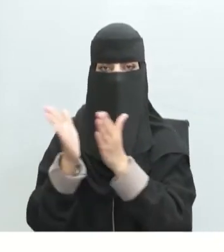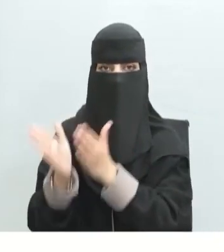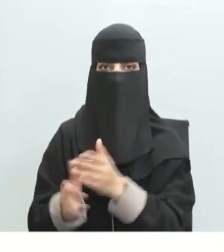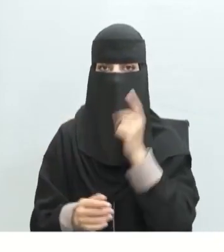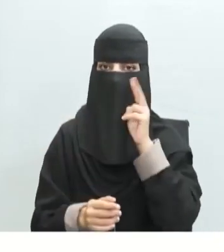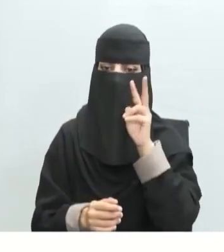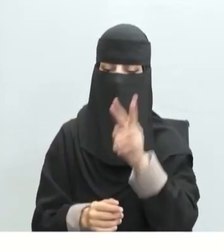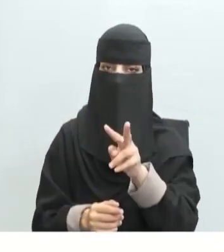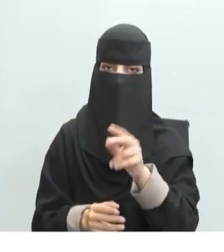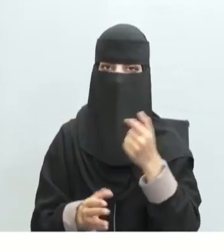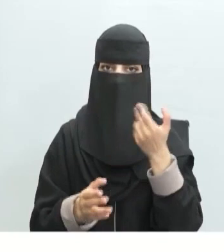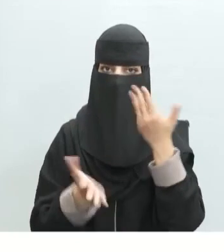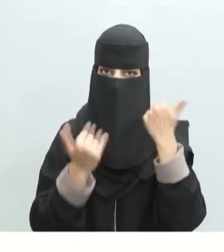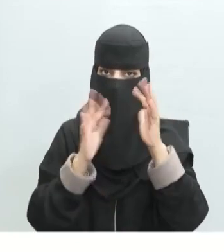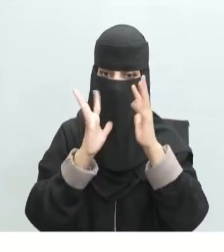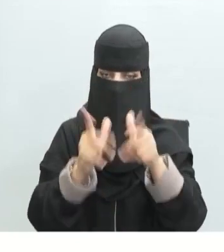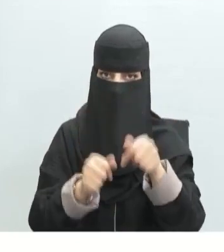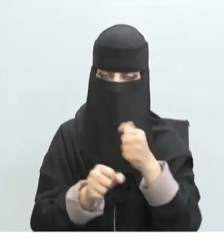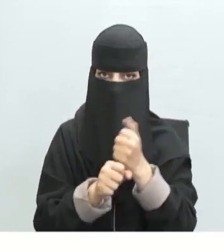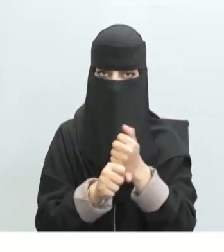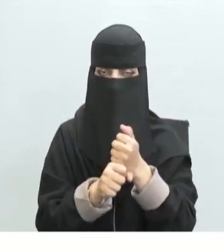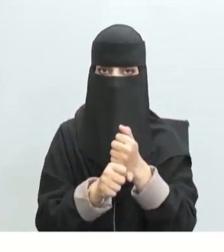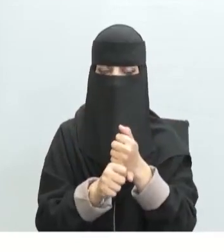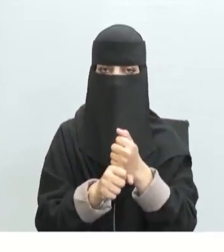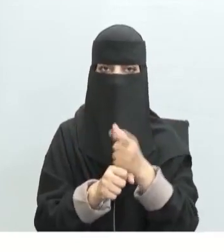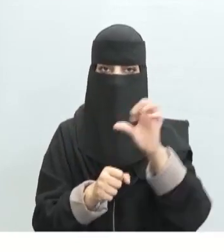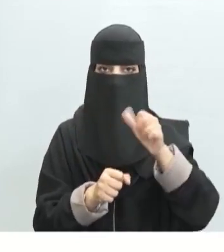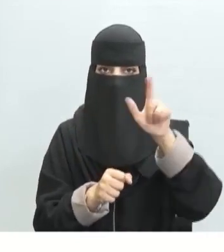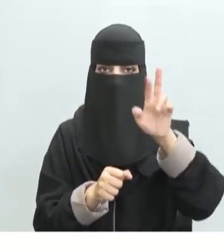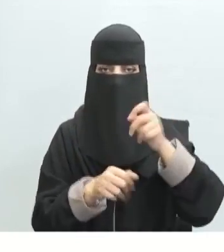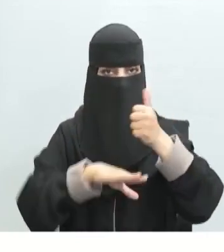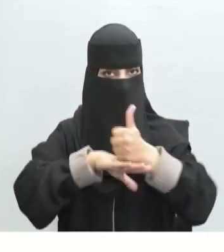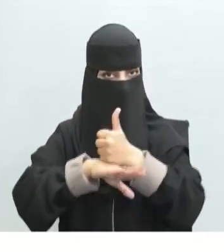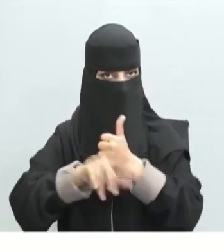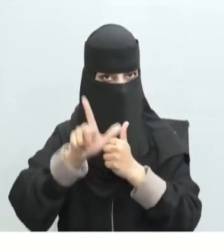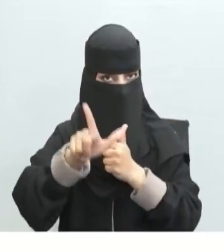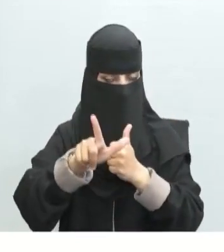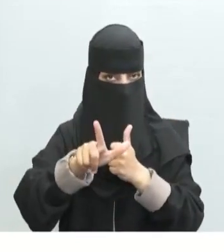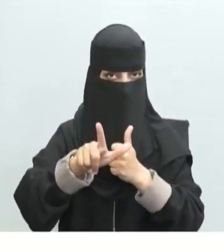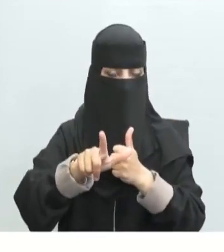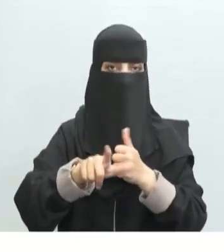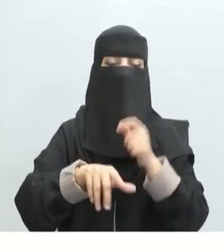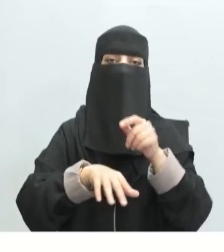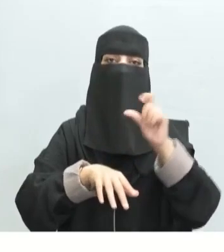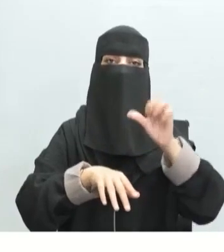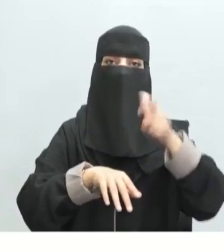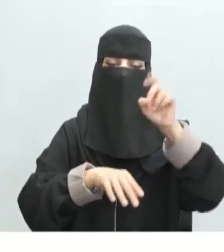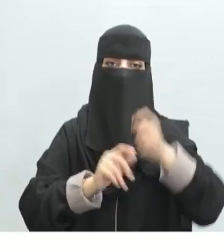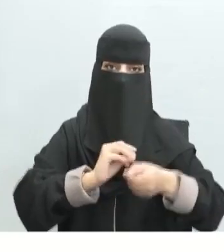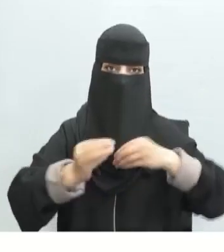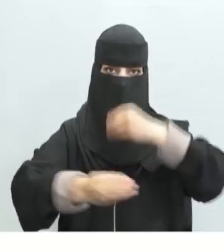ايها الاخوه الكرام مثل ما ذكرنا لكم ان عندنا دوال اساسيه ودوال مخصصه لل